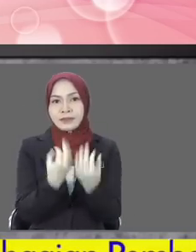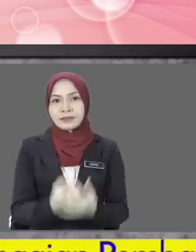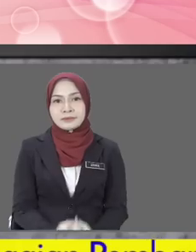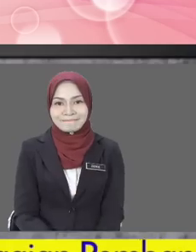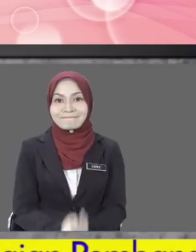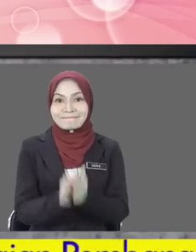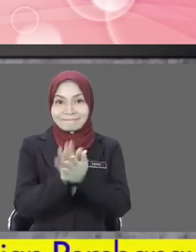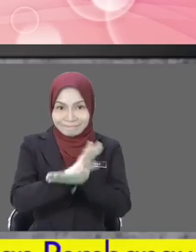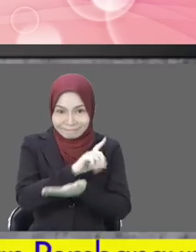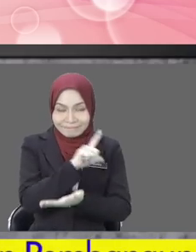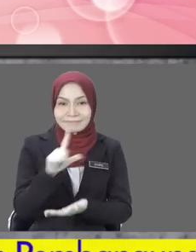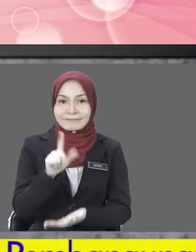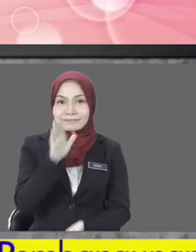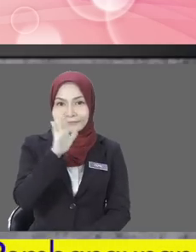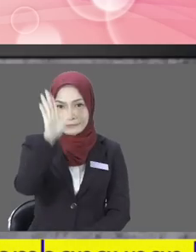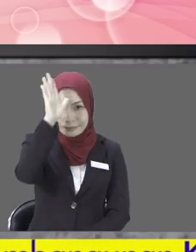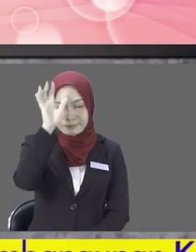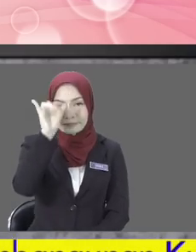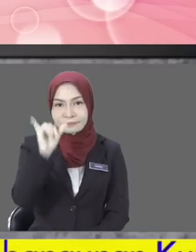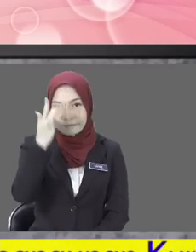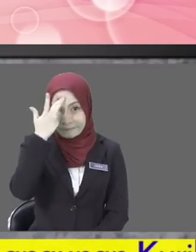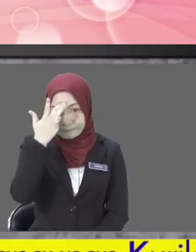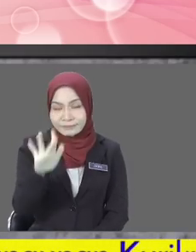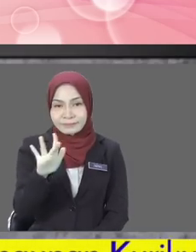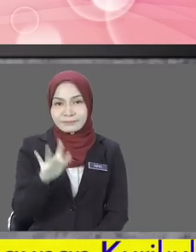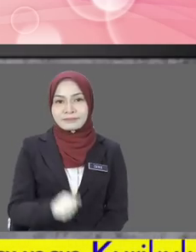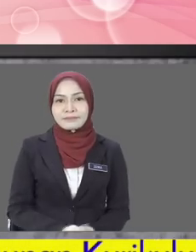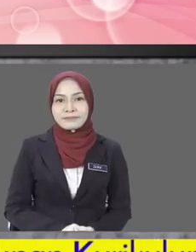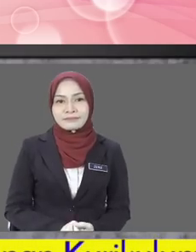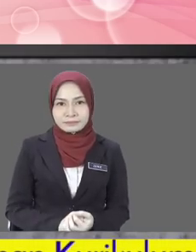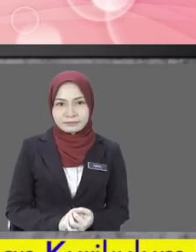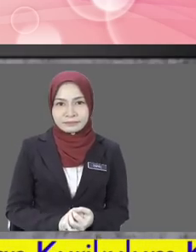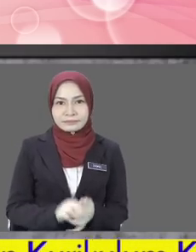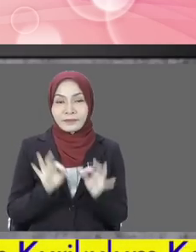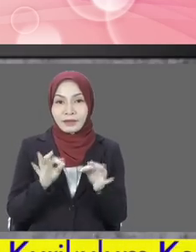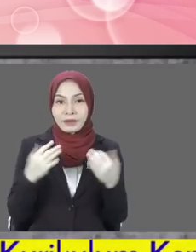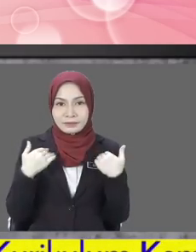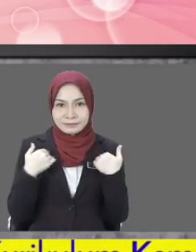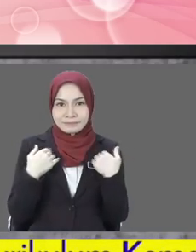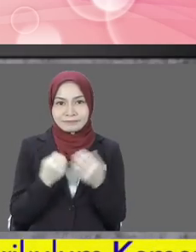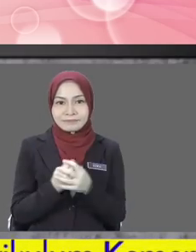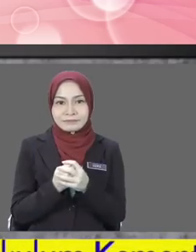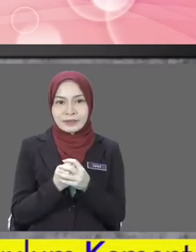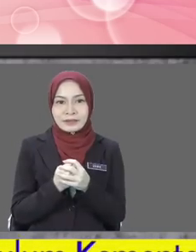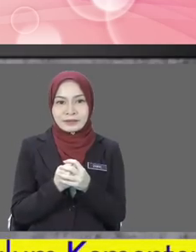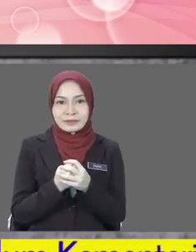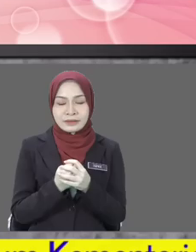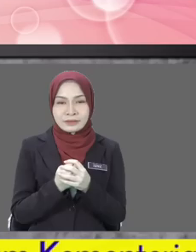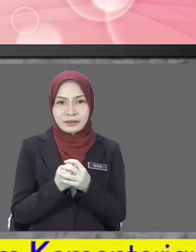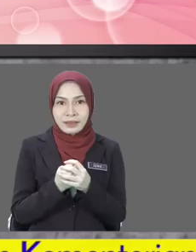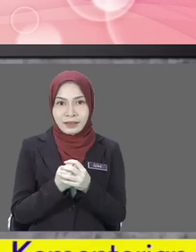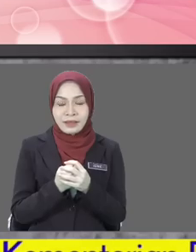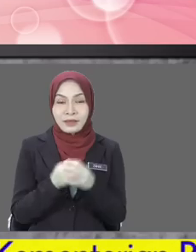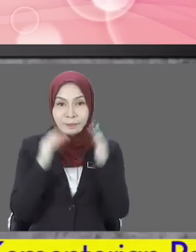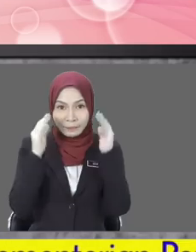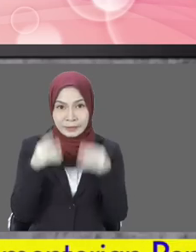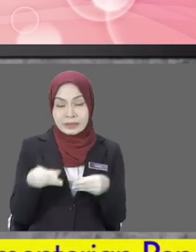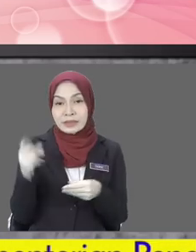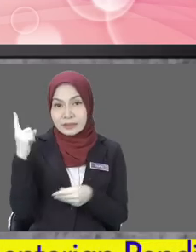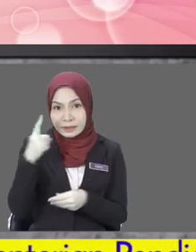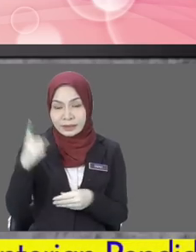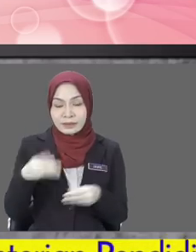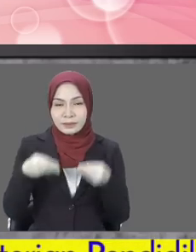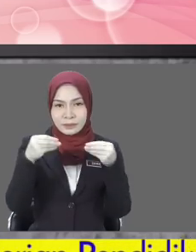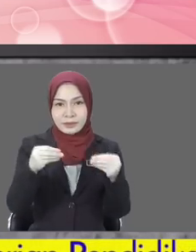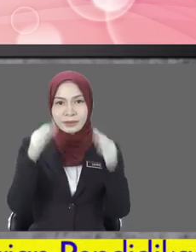jadilah ibu bapak yang bijak pastikan ada komunikasi yang berkesan dalam keluarga beri Perhatian